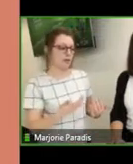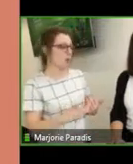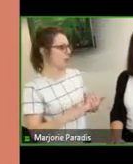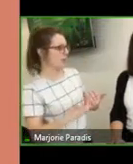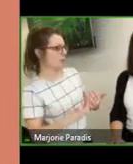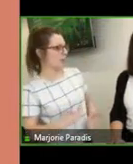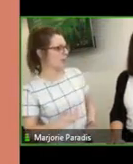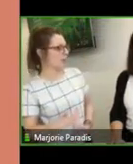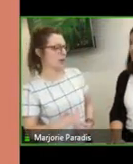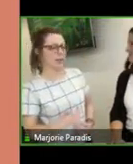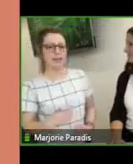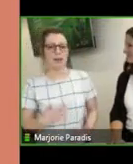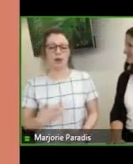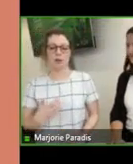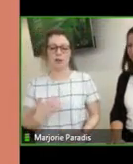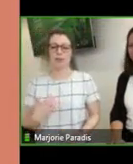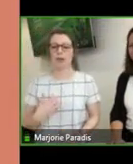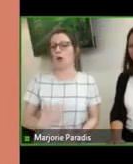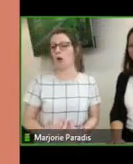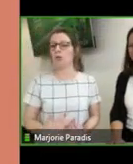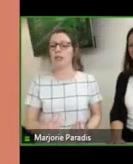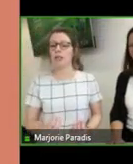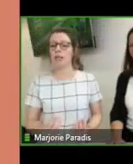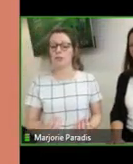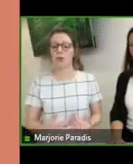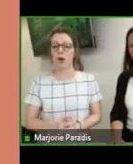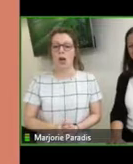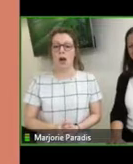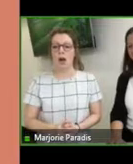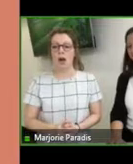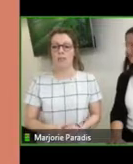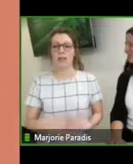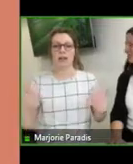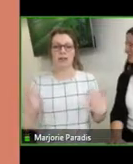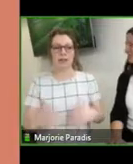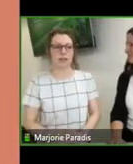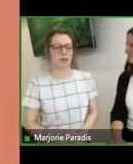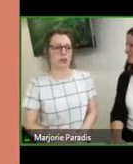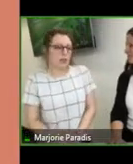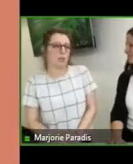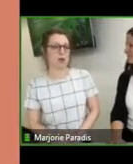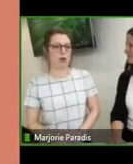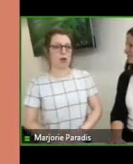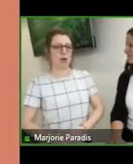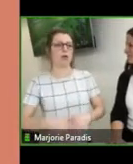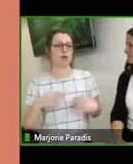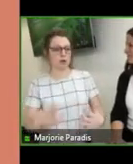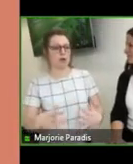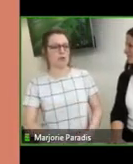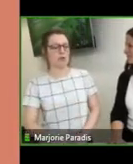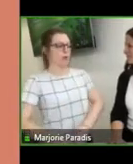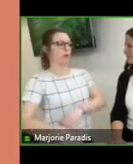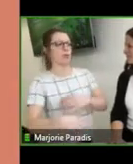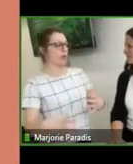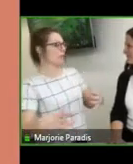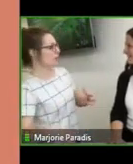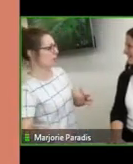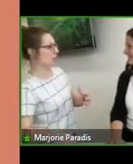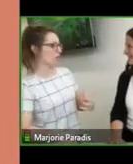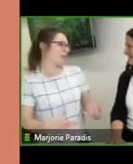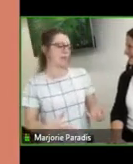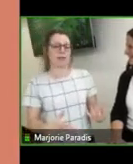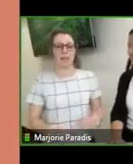on faisait un peu des blagues, là. Si on est face à un contenu qui est faux, mais qui met en scène, je ne sais pas moi, un chat ou peu